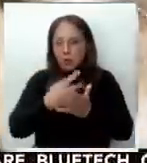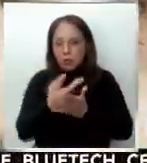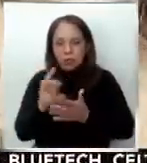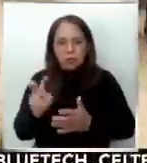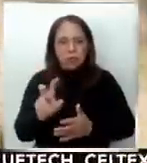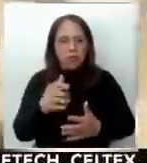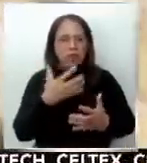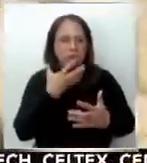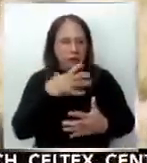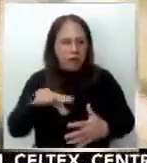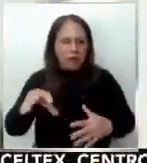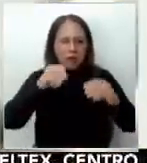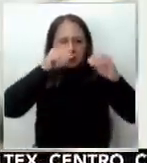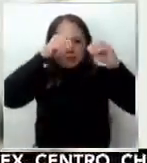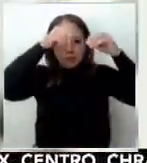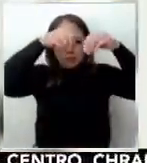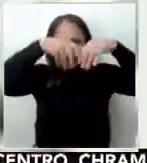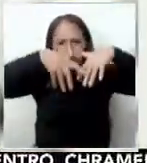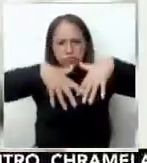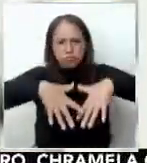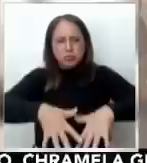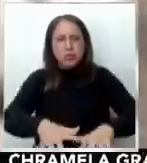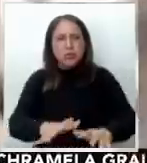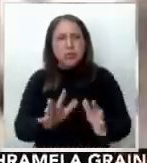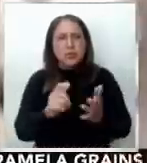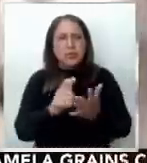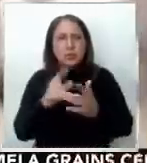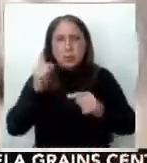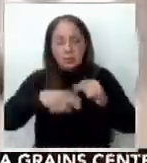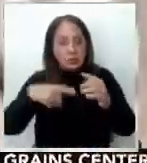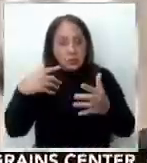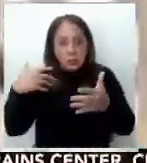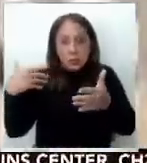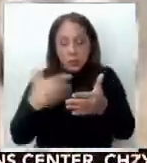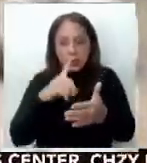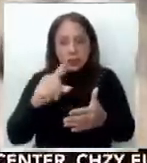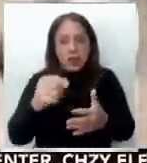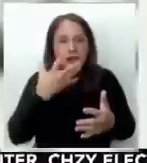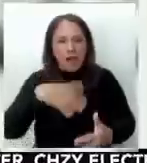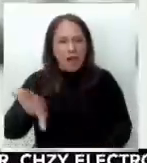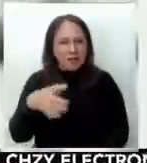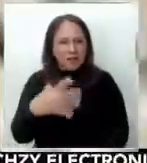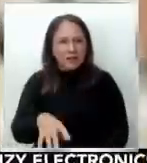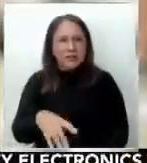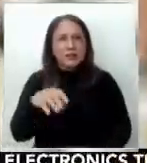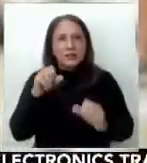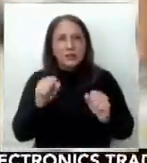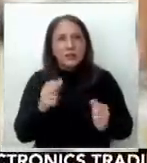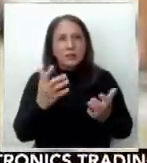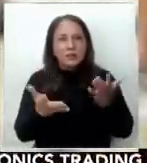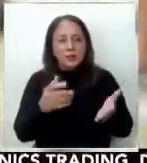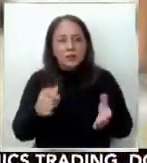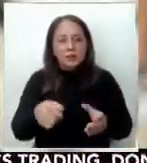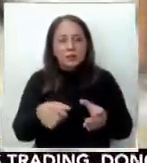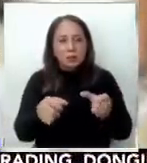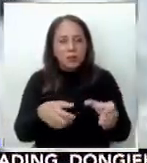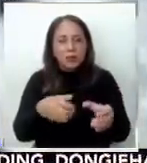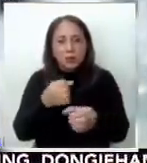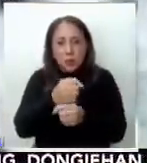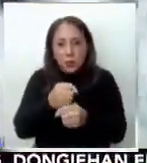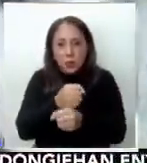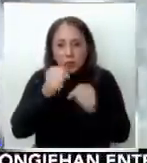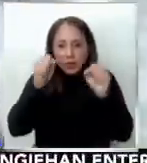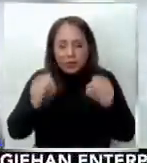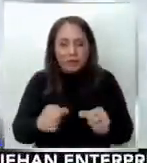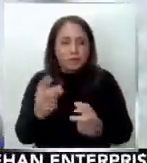tubig ng talon. Hindi pwede lapitan mo kagad yung tubig kasi mainit talaga siya. Pwede na siguro pang kape. Pero ilan sa mga bumibisita?